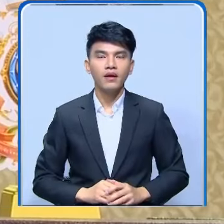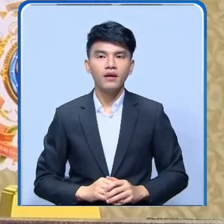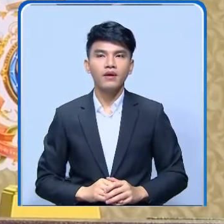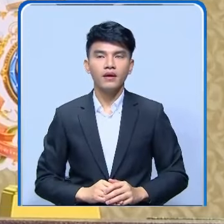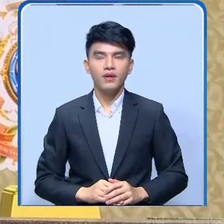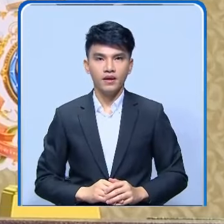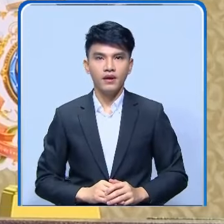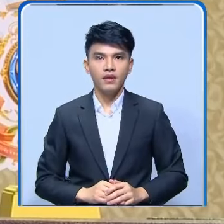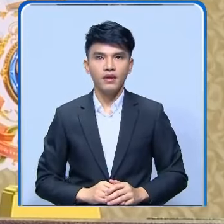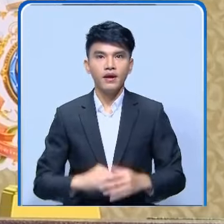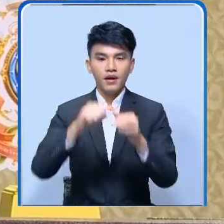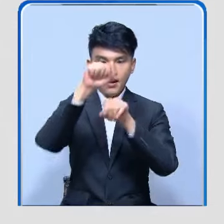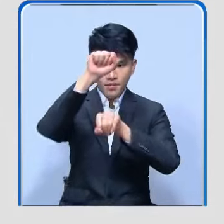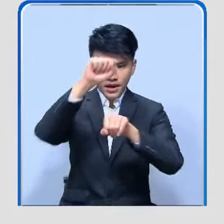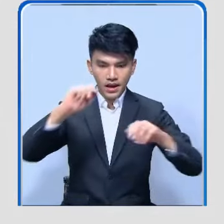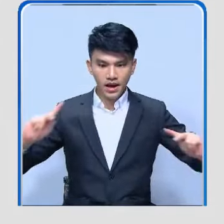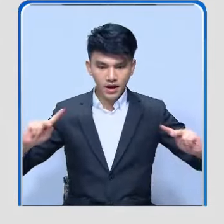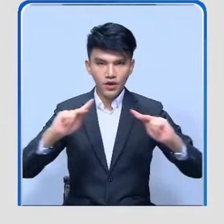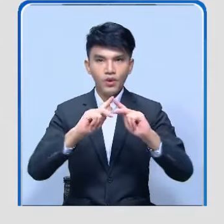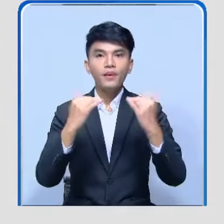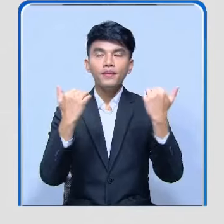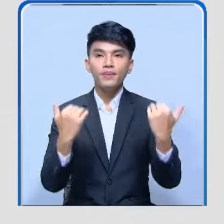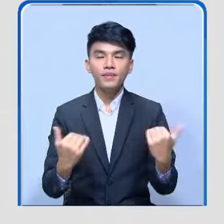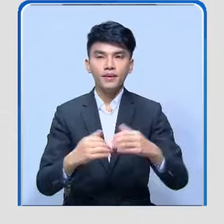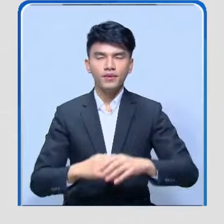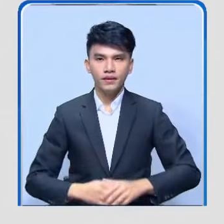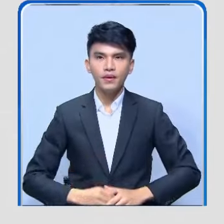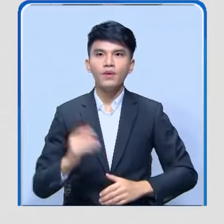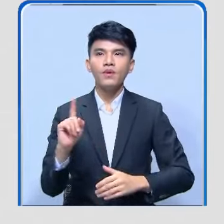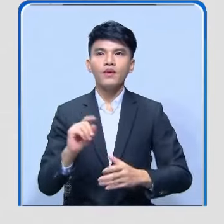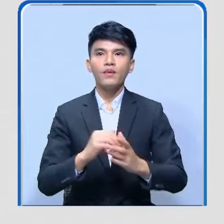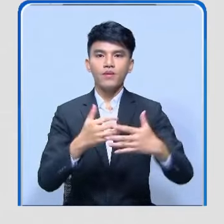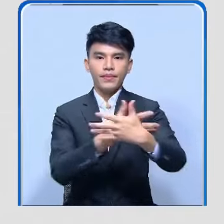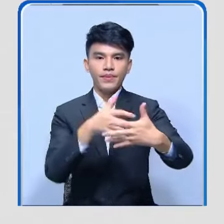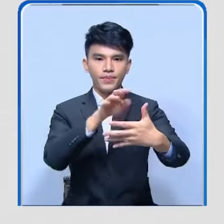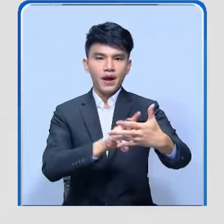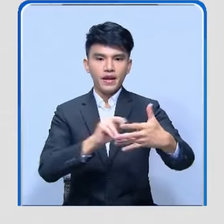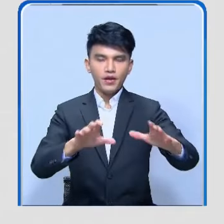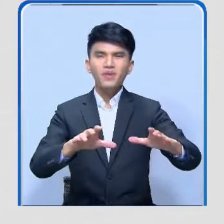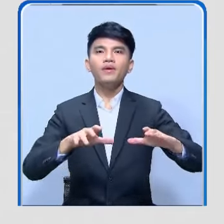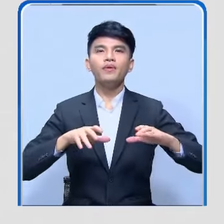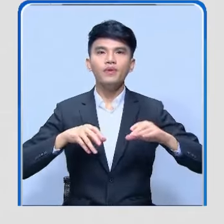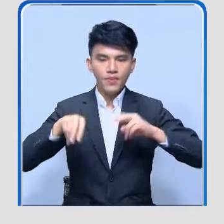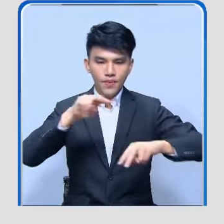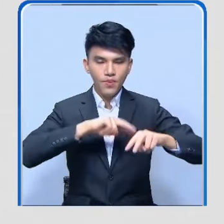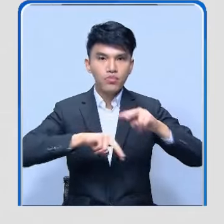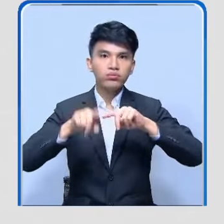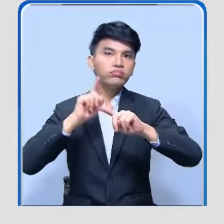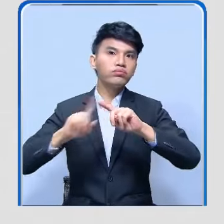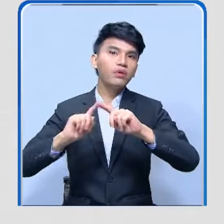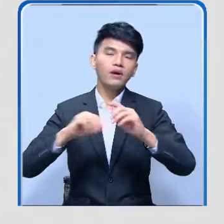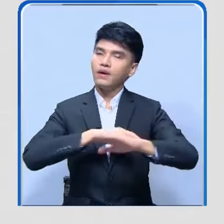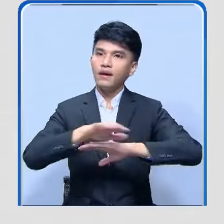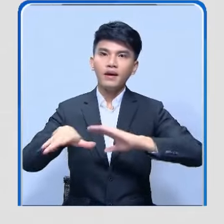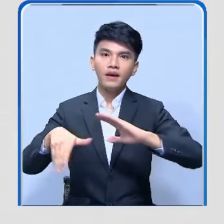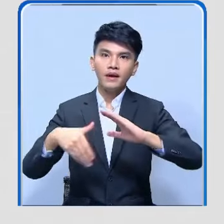ซึ่งก็มีประกาศจากกรมการขนส่งทางบกออกมานะคะเรียกว่าขานรับนโยบายเรื่องของการตรวจก็จะมีการตรวจทุกอย่างคือค่อนข้